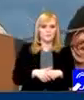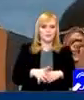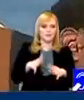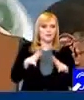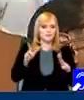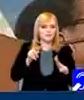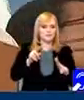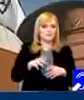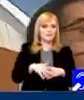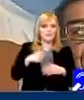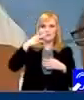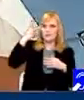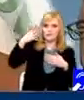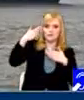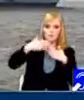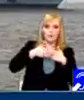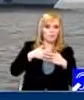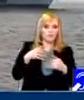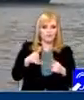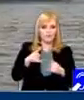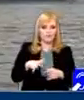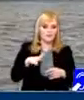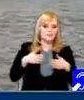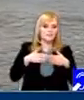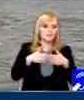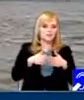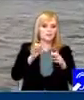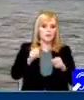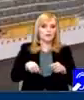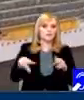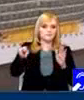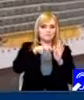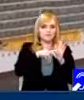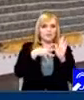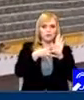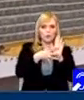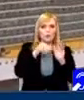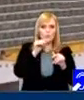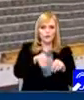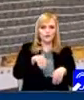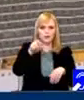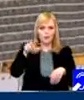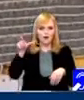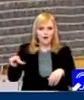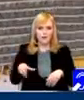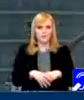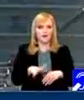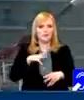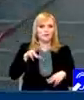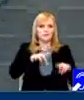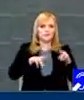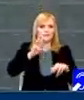voilà, c'est une occasion de le voir d'un peu plus près. Nava de croazieră poate primi la bord 9.000 de pasageri și membrii ai echipajului. A fost